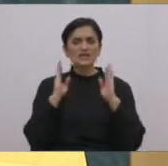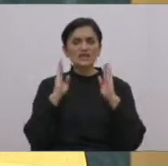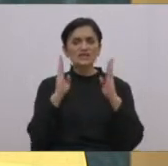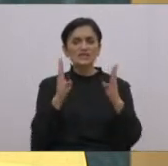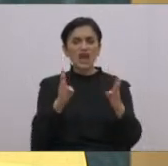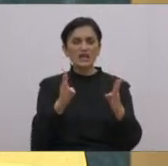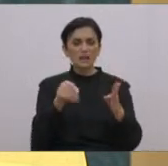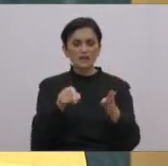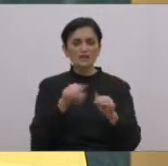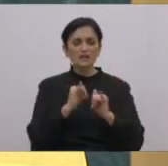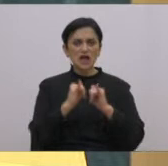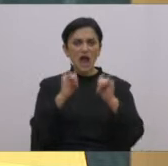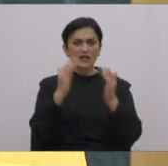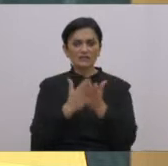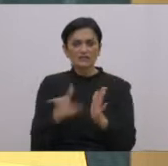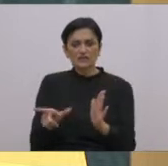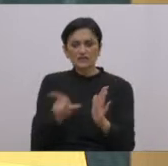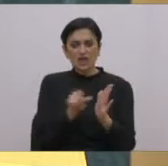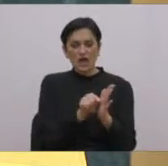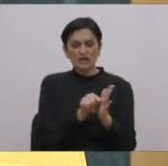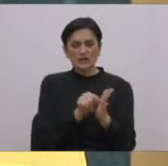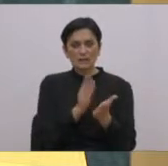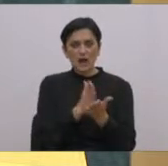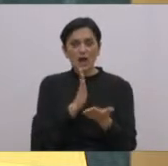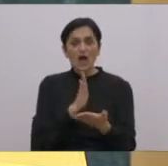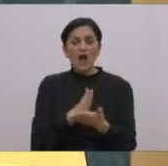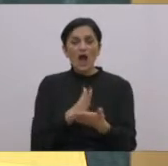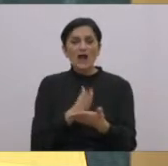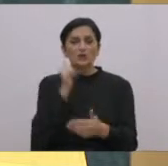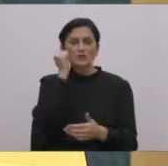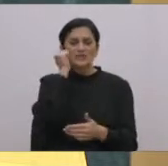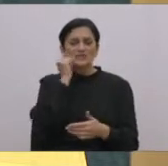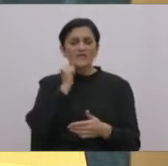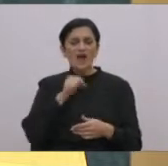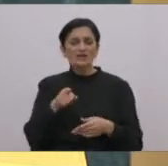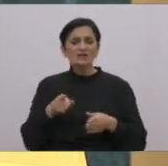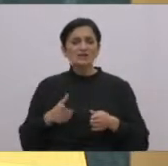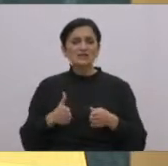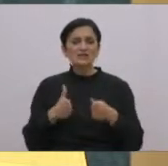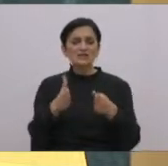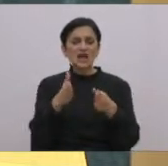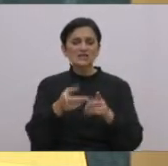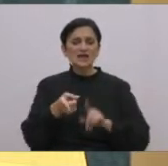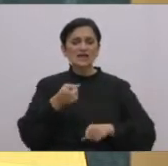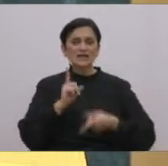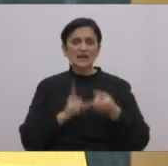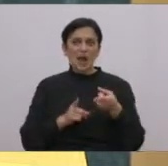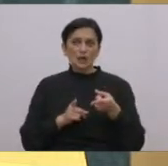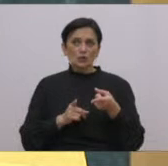განვითარება ხდება. მოგეხსენებათ, რომ არსებულ ძველ გზასთან Realurat,